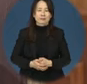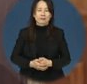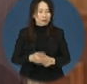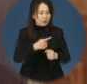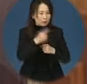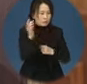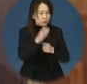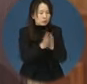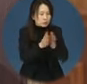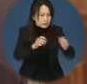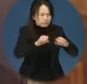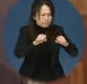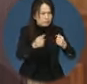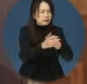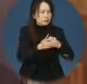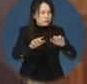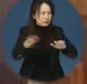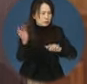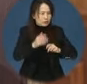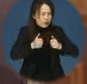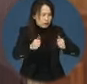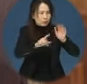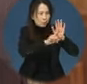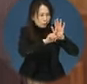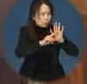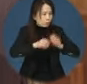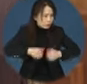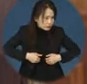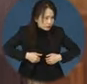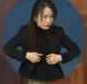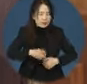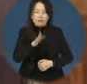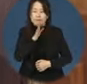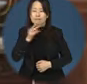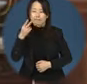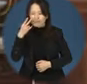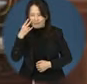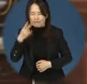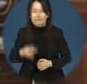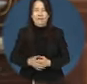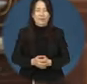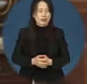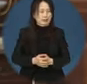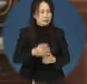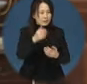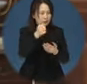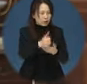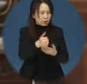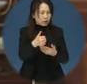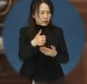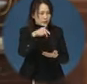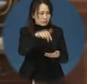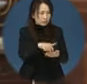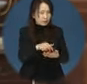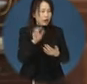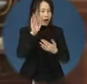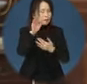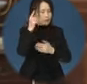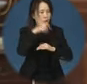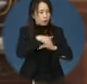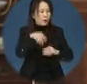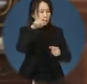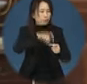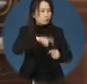부터 시행이 되니까 지금부터 열심히 좀 홍보를 하셔야 될것 같습니다 이제 그렇게 하겠어 참관 로써 앞으로 하실 기획 그 어떤 먼저